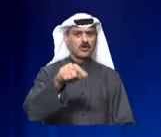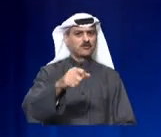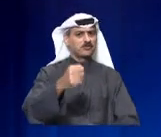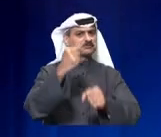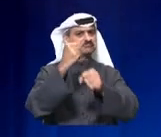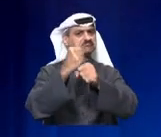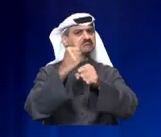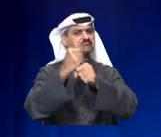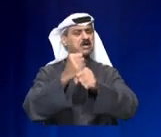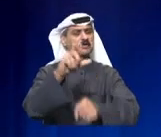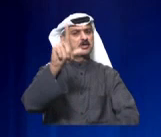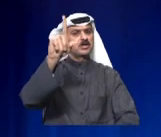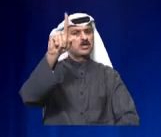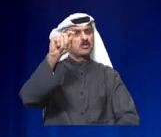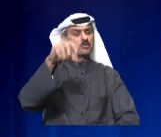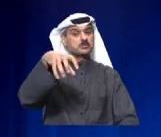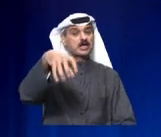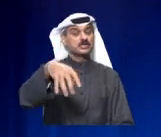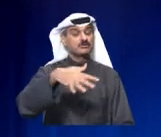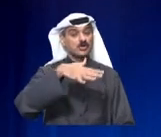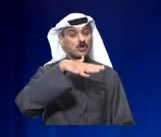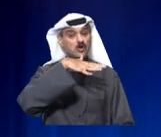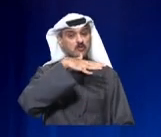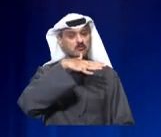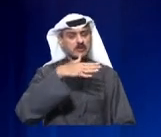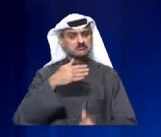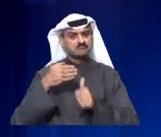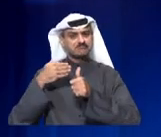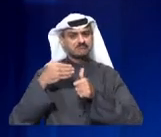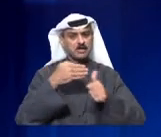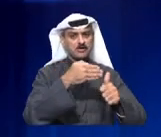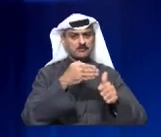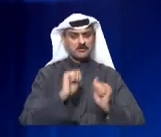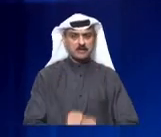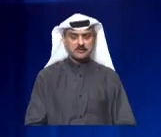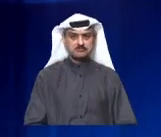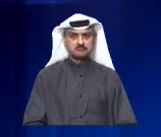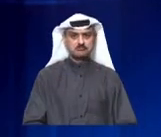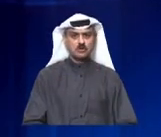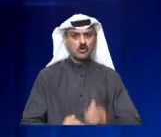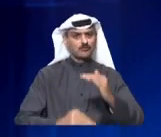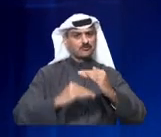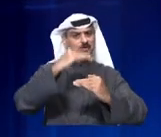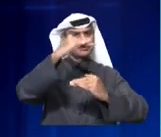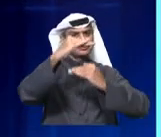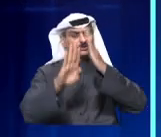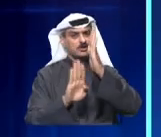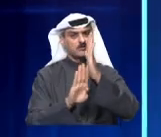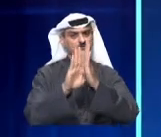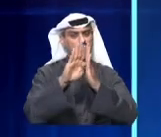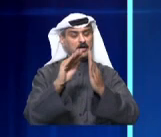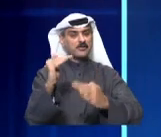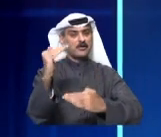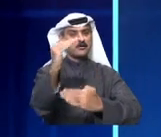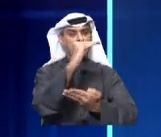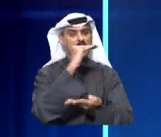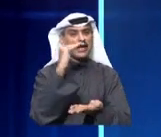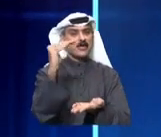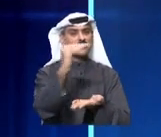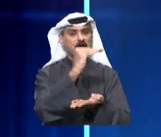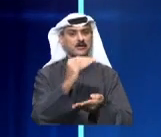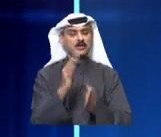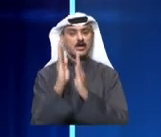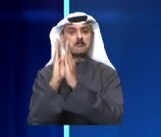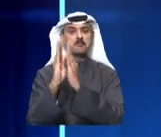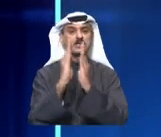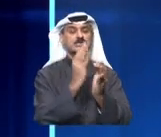يشهده البلد الشقيق في عهد جلالته الميمون من إنجازات تنموية وحضارية شملت مختلف